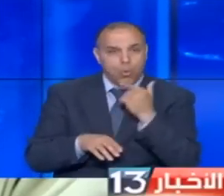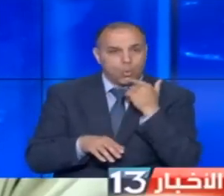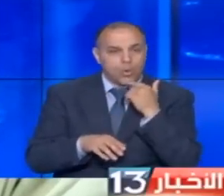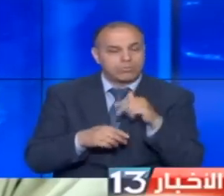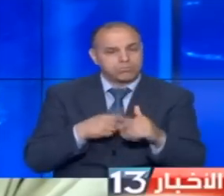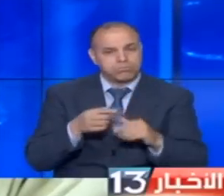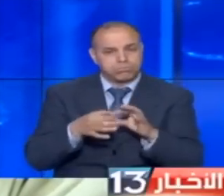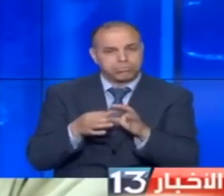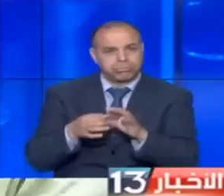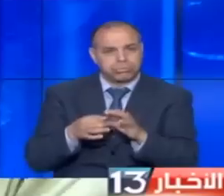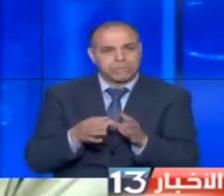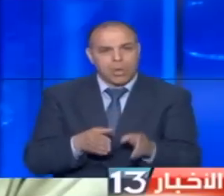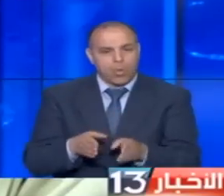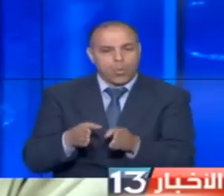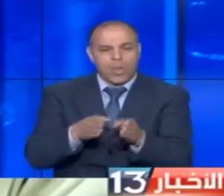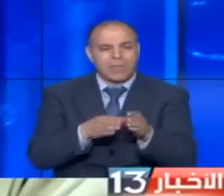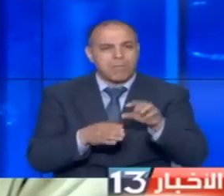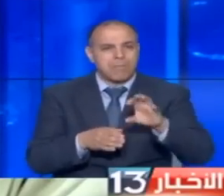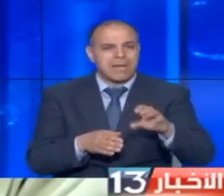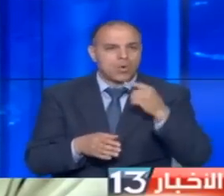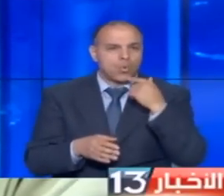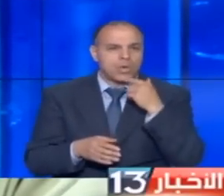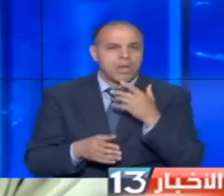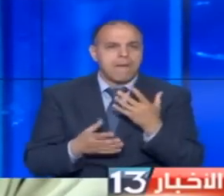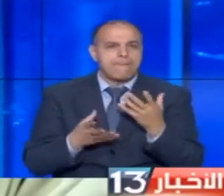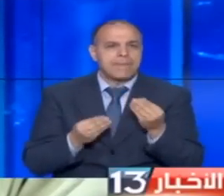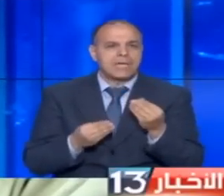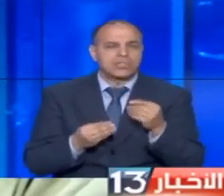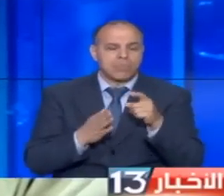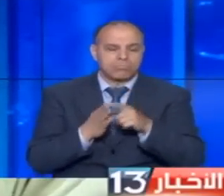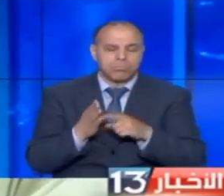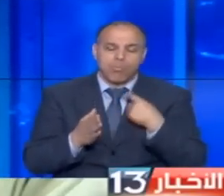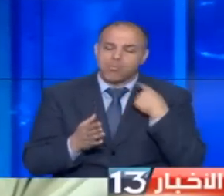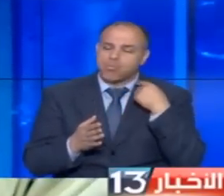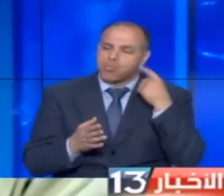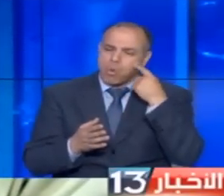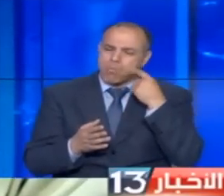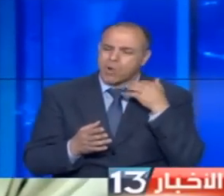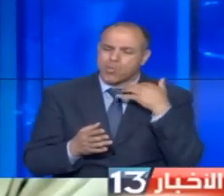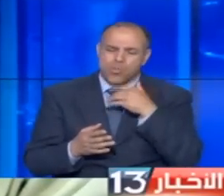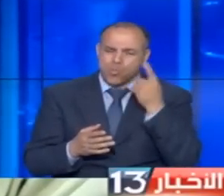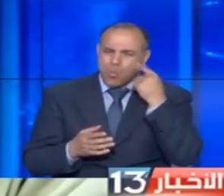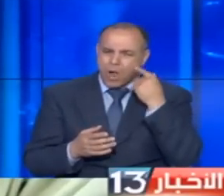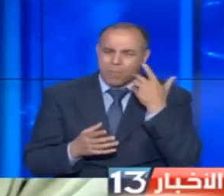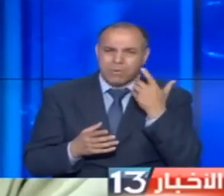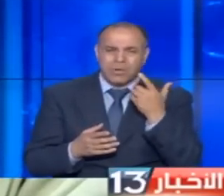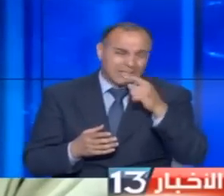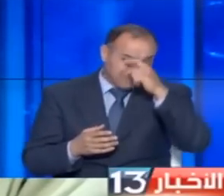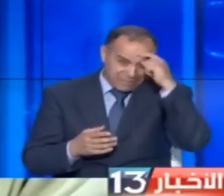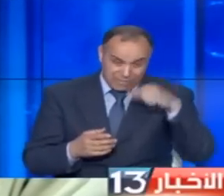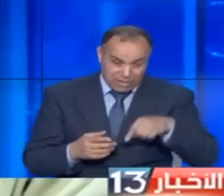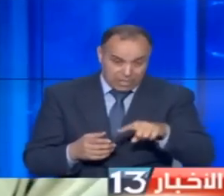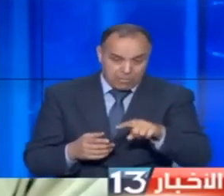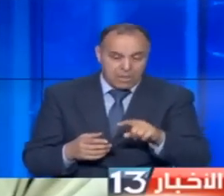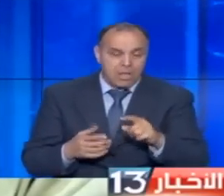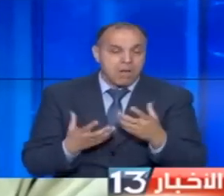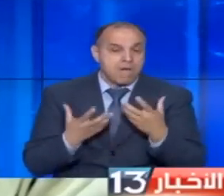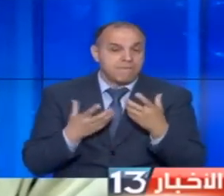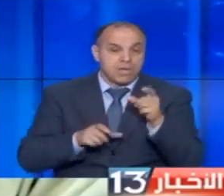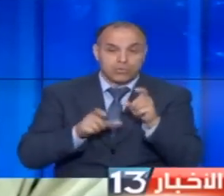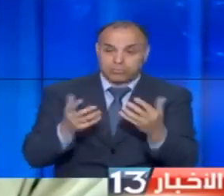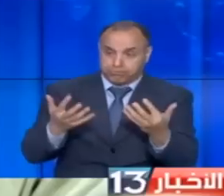بواد مليار مليار في برشا نقاط سوداء المقبلين على فصل الصيف شديده وكل الاطراف